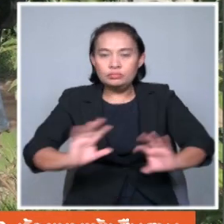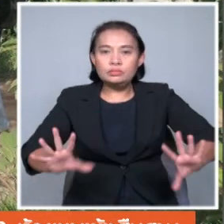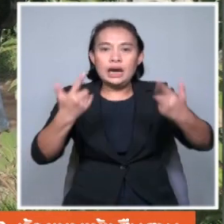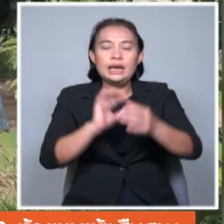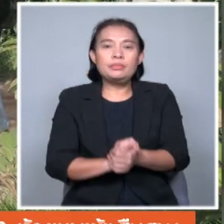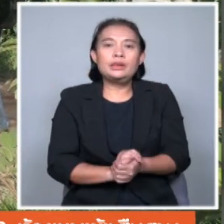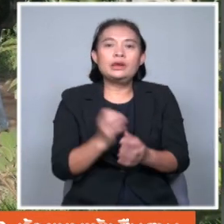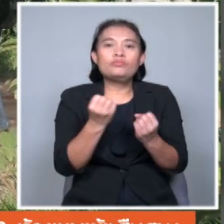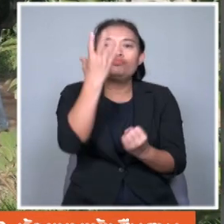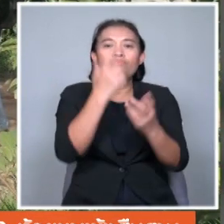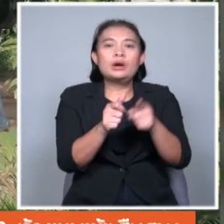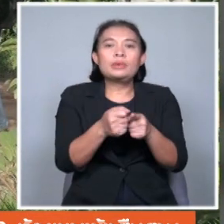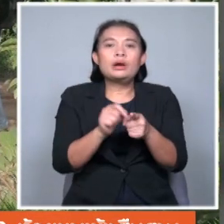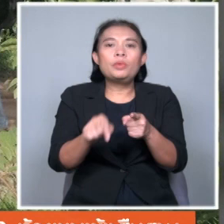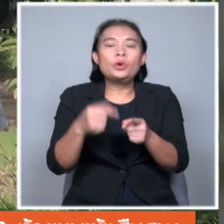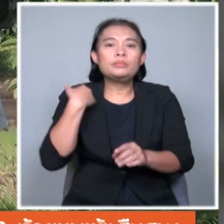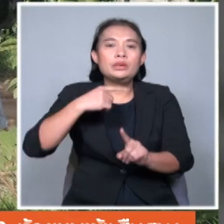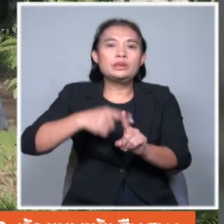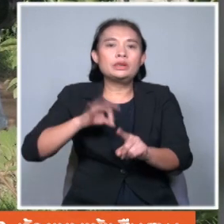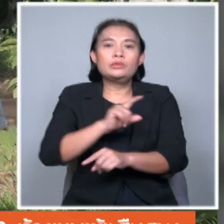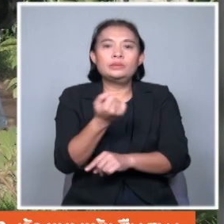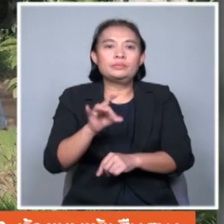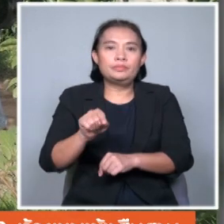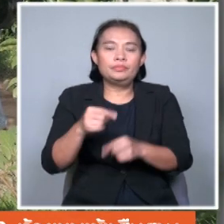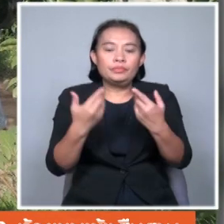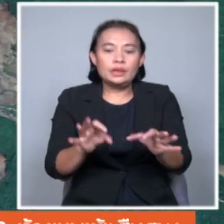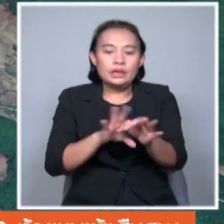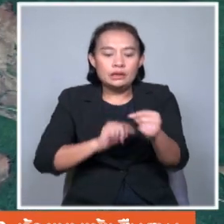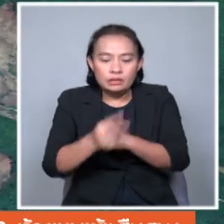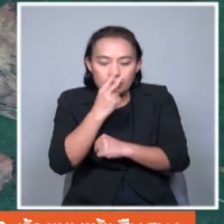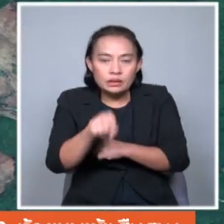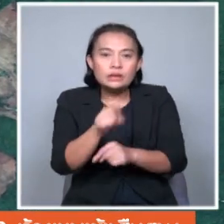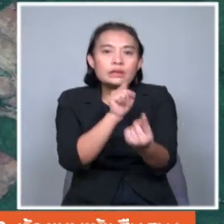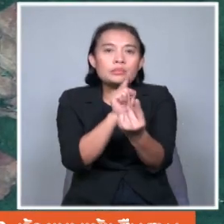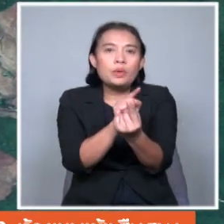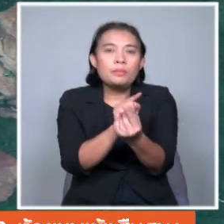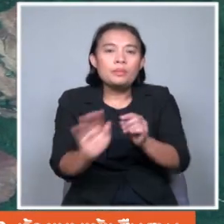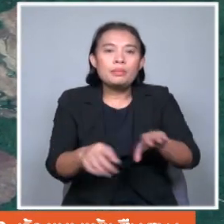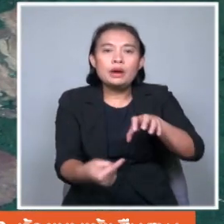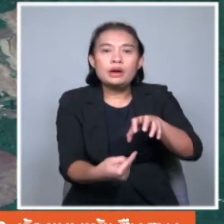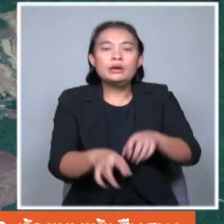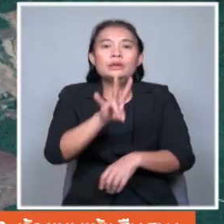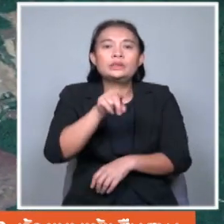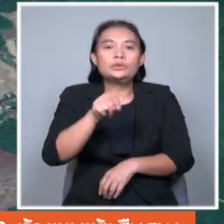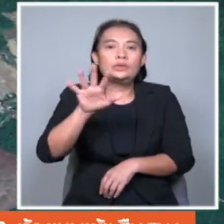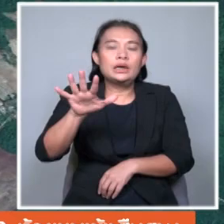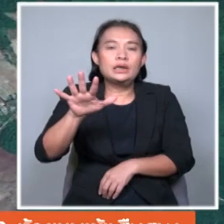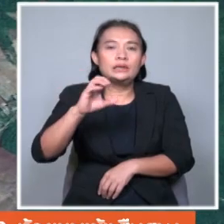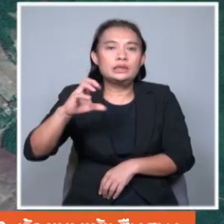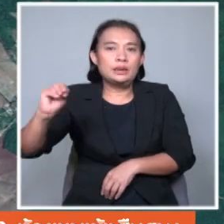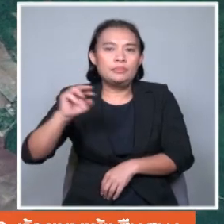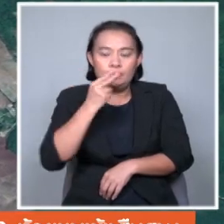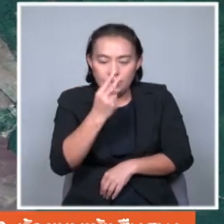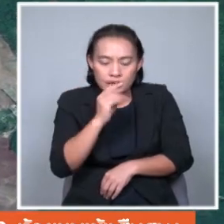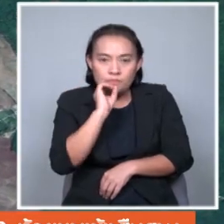10กันยายนที่ผ่านมารวมถึงรอยเท้าเสือที่ทิ้งไว้ขนาด 7.5 ซมก็ชัดเจนเพียงพอที่จ